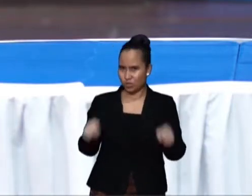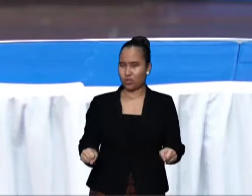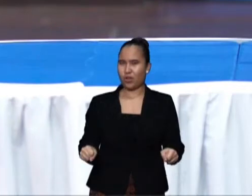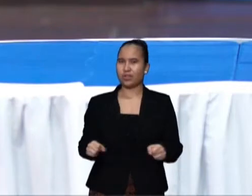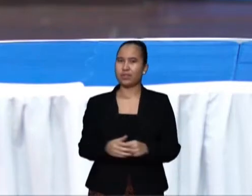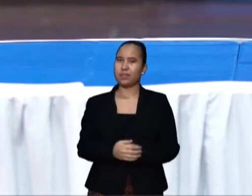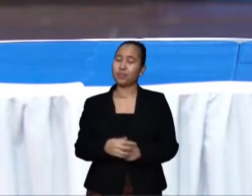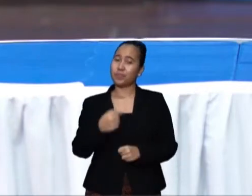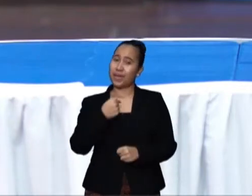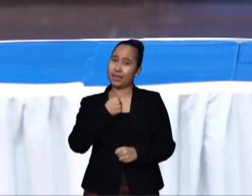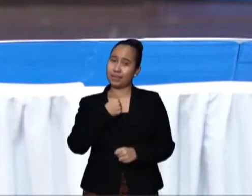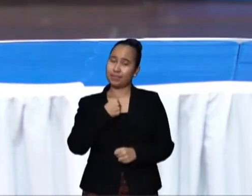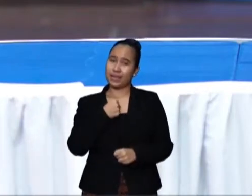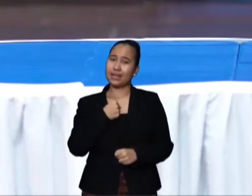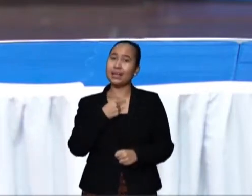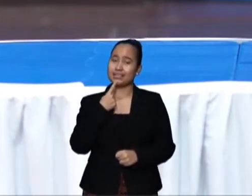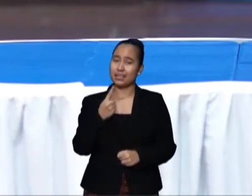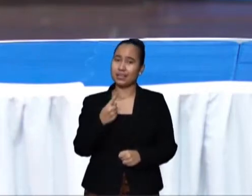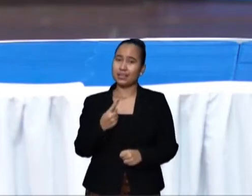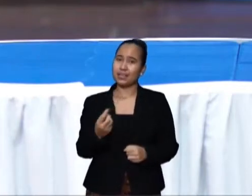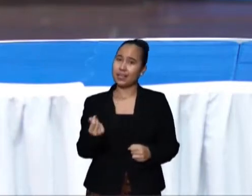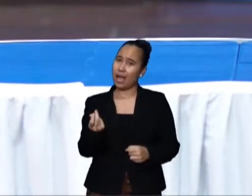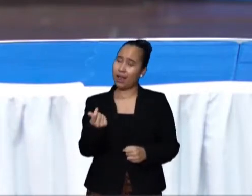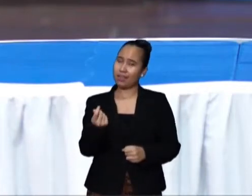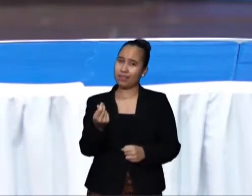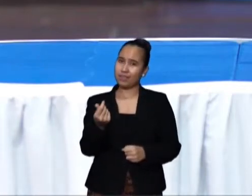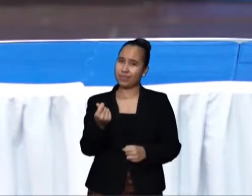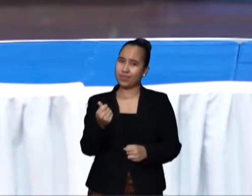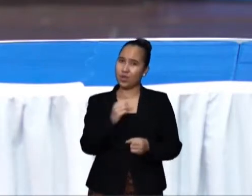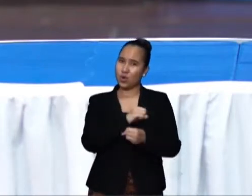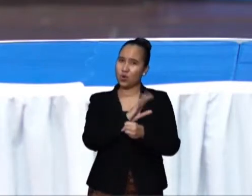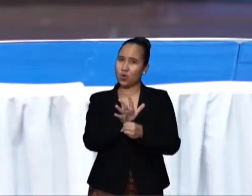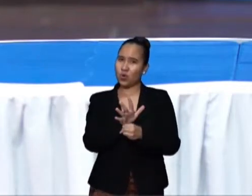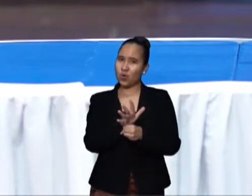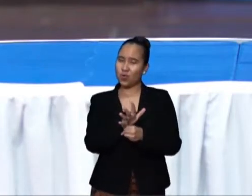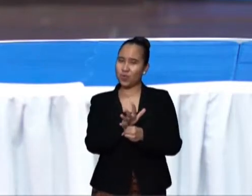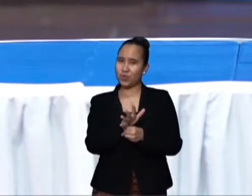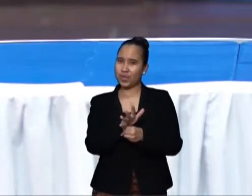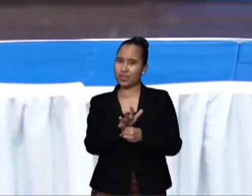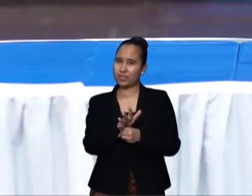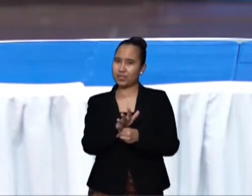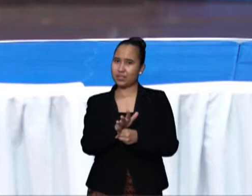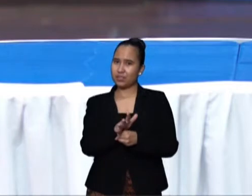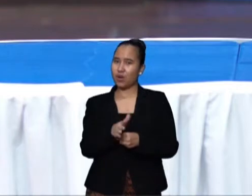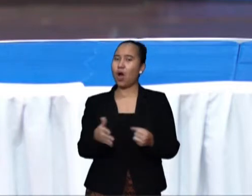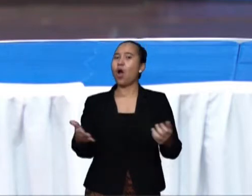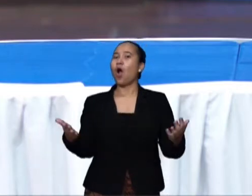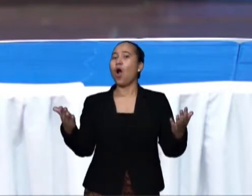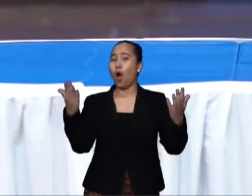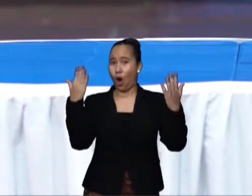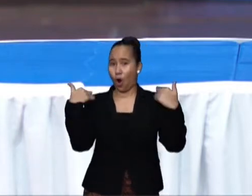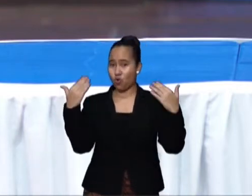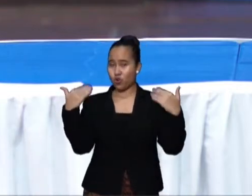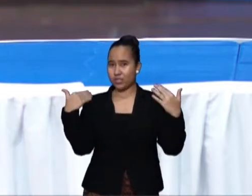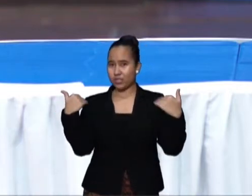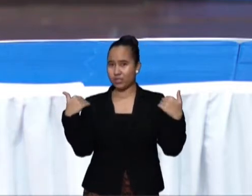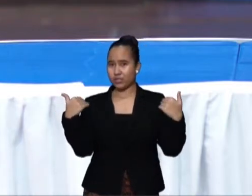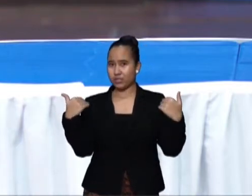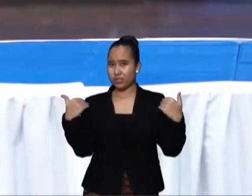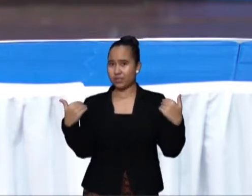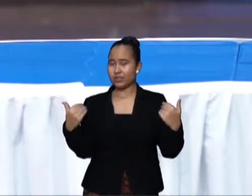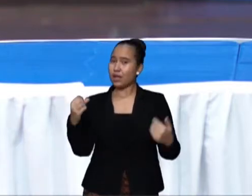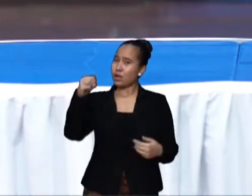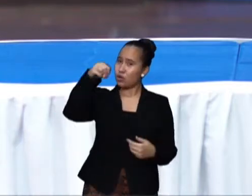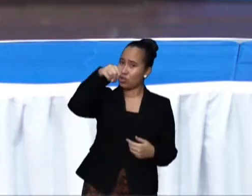u alvast zeggen dat de gelden voor de COVID-toelagen voor de maand augustus inmiddels zijn